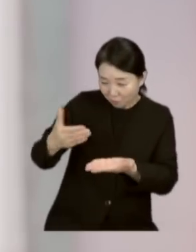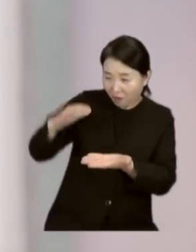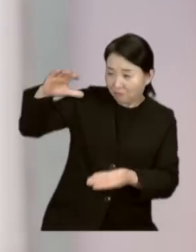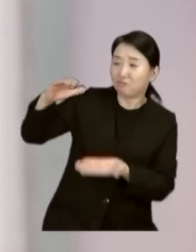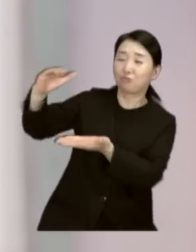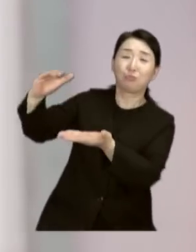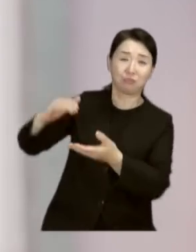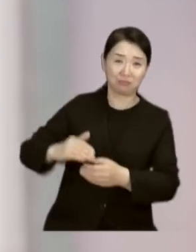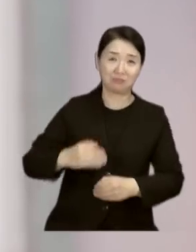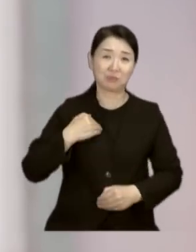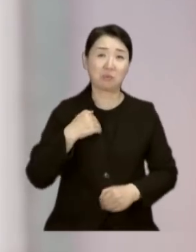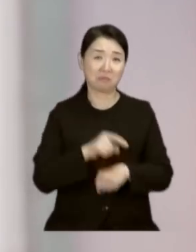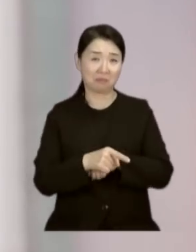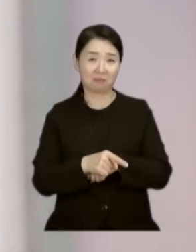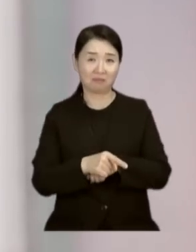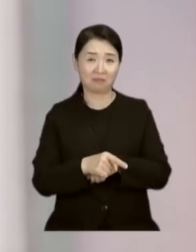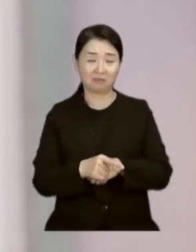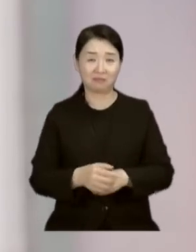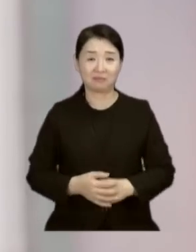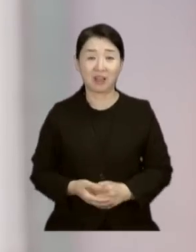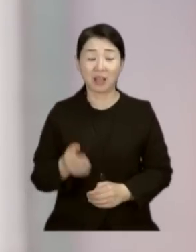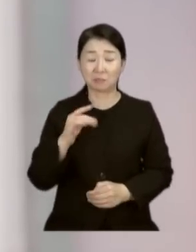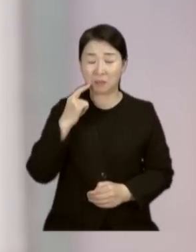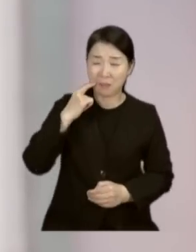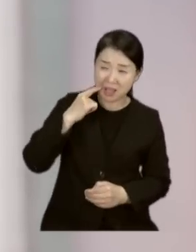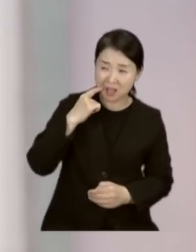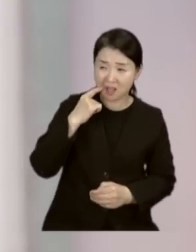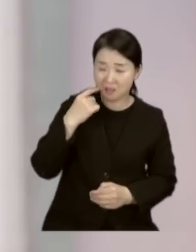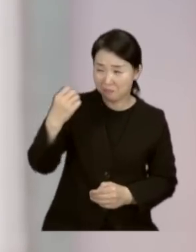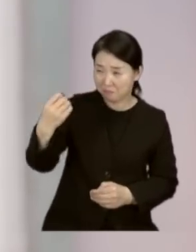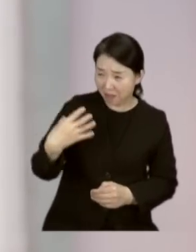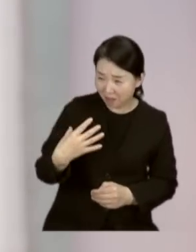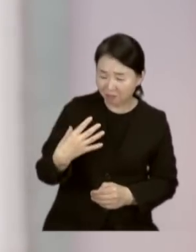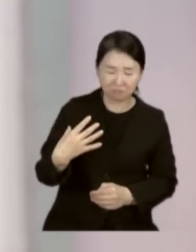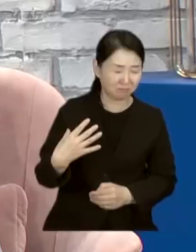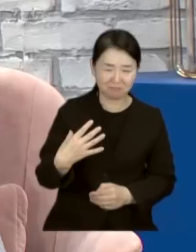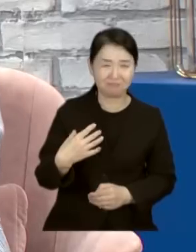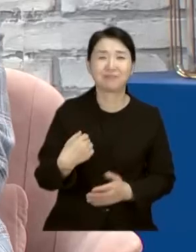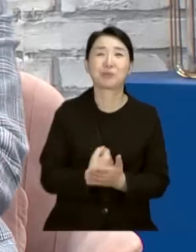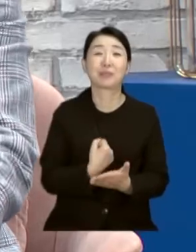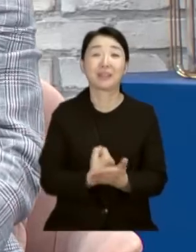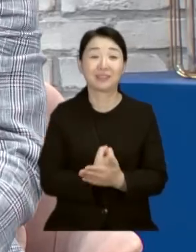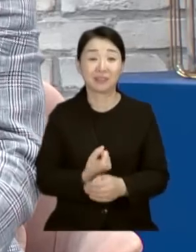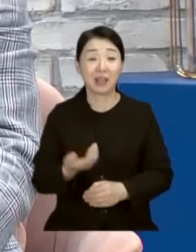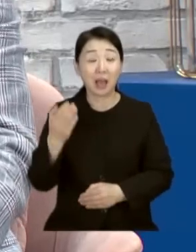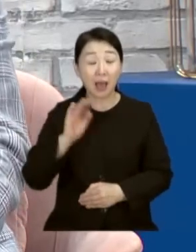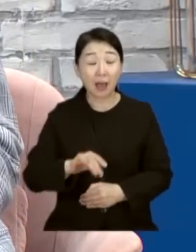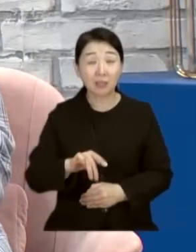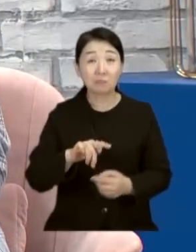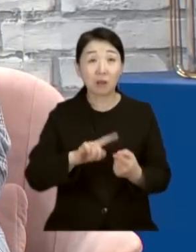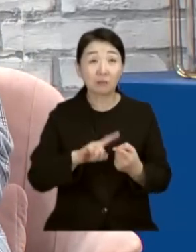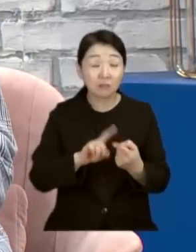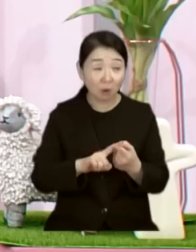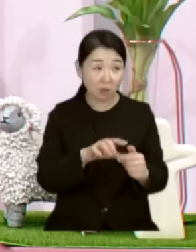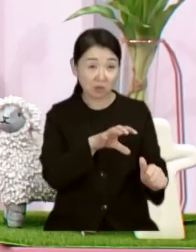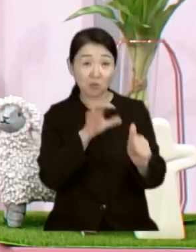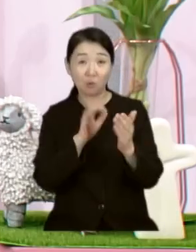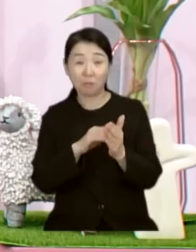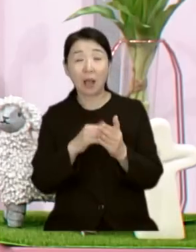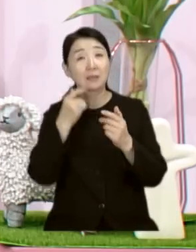사람인데 그런 인식이 있었다는 게 좀 그동안 많이 속상했어요. 네. 하지만 근데 그걸로 떴잖아. 그것도